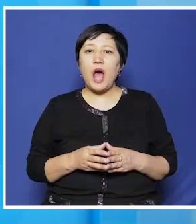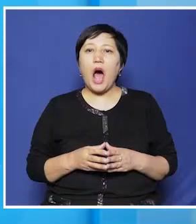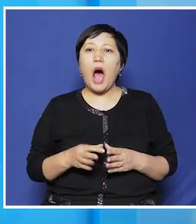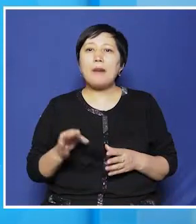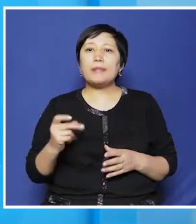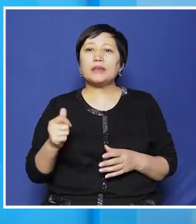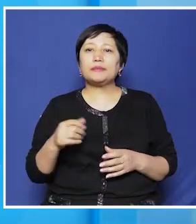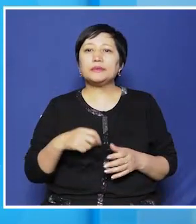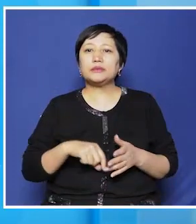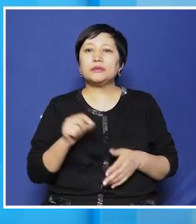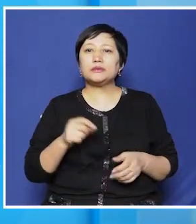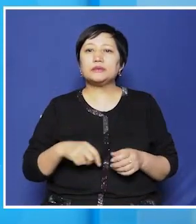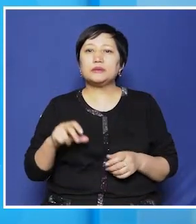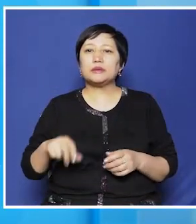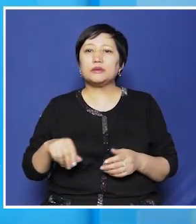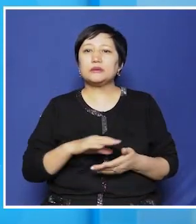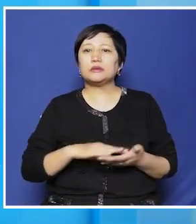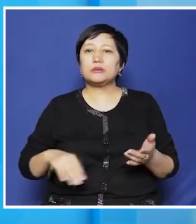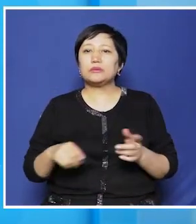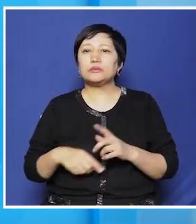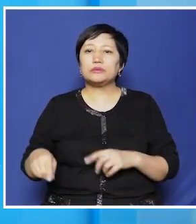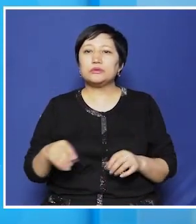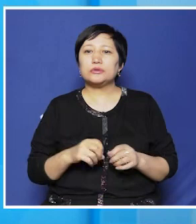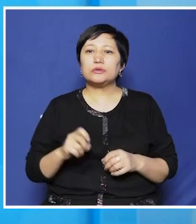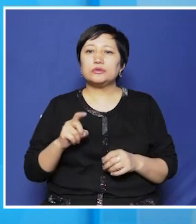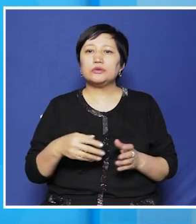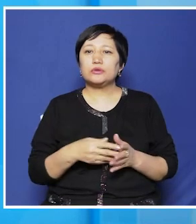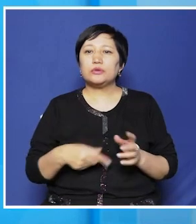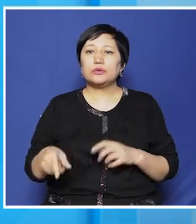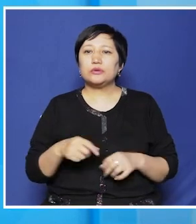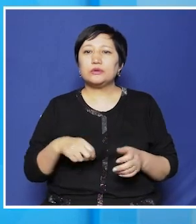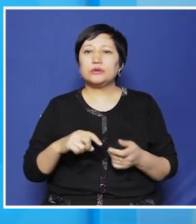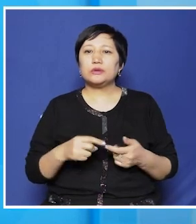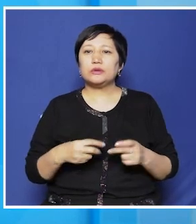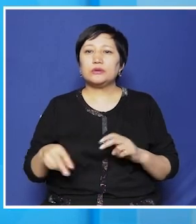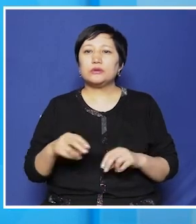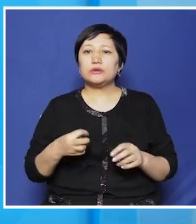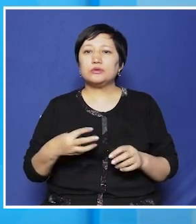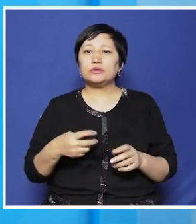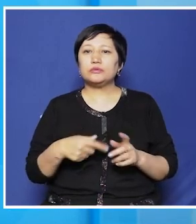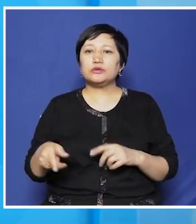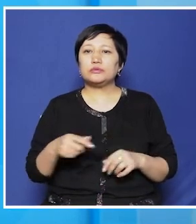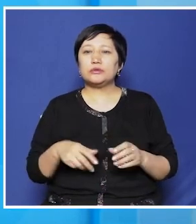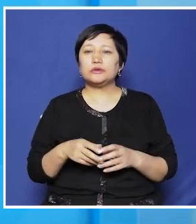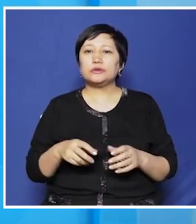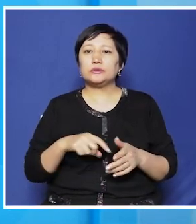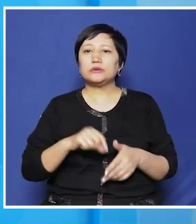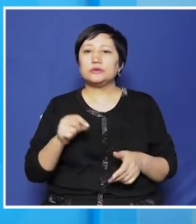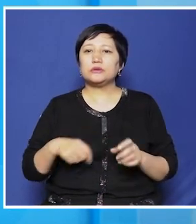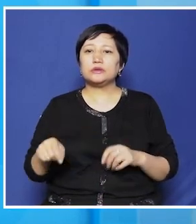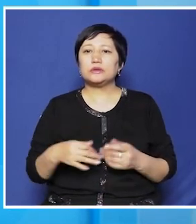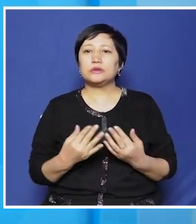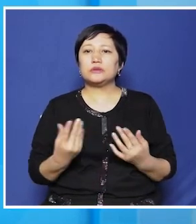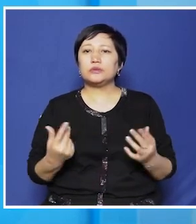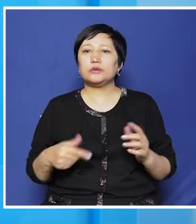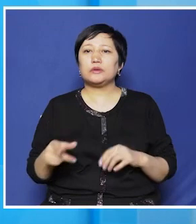Аманат партиясы сайлауға кандидаттарын ұсынды. Мәжіліске 119 мәслихатқа тіркелген 3821 үміткердің ішінде сан